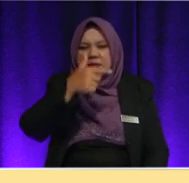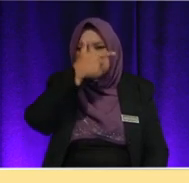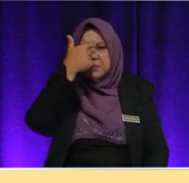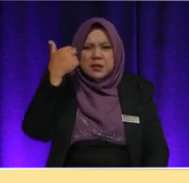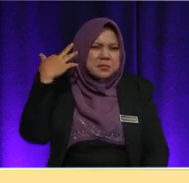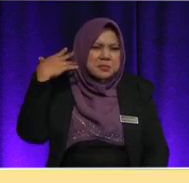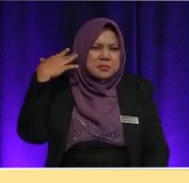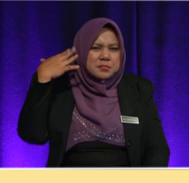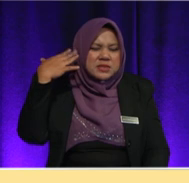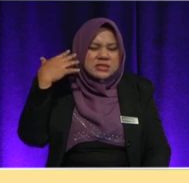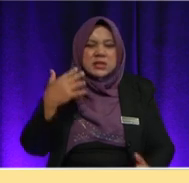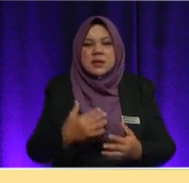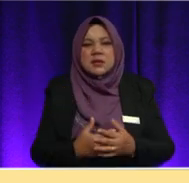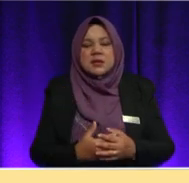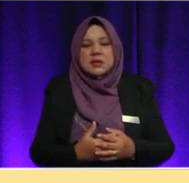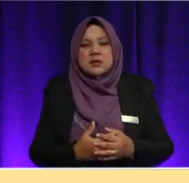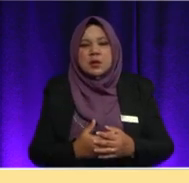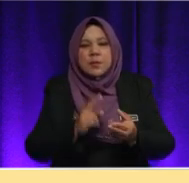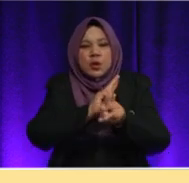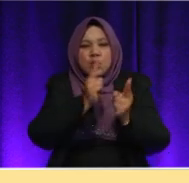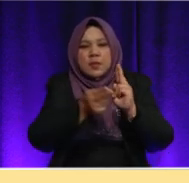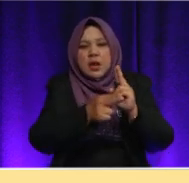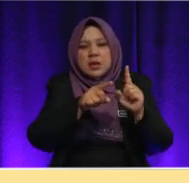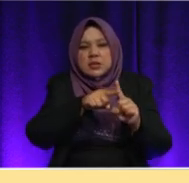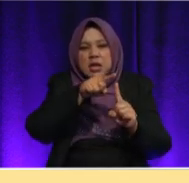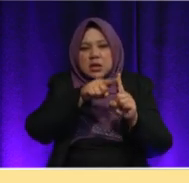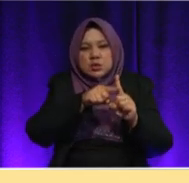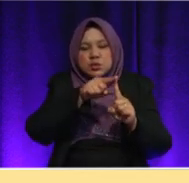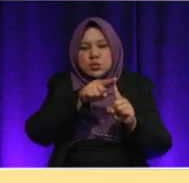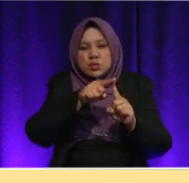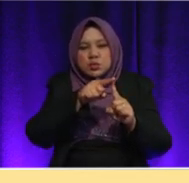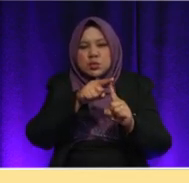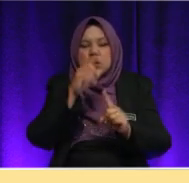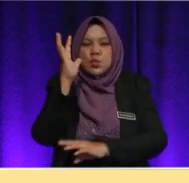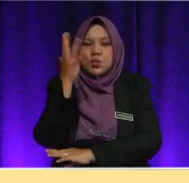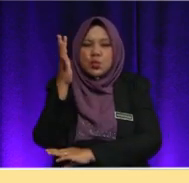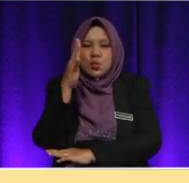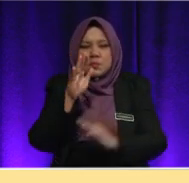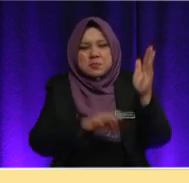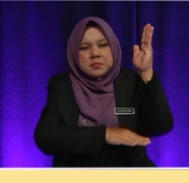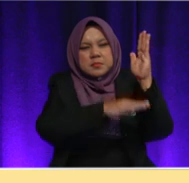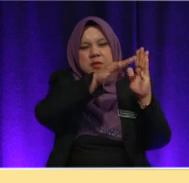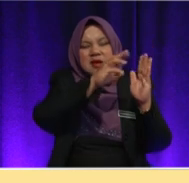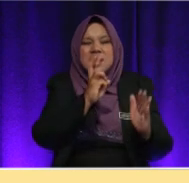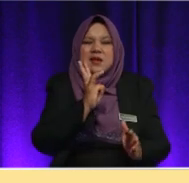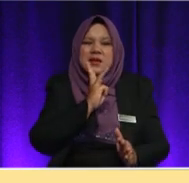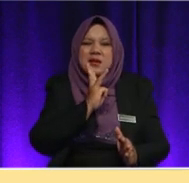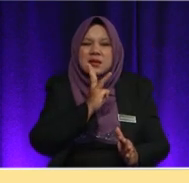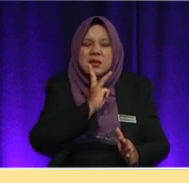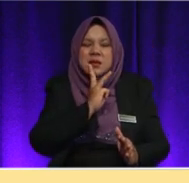ini nah Kip Perubahan tekanan suhu Oke kalau saya hutan ditenggelam di air kalau dulu kawasan ini